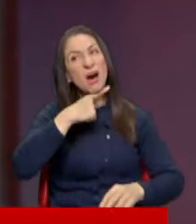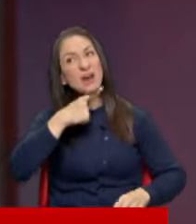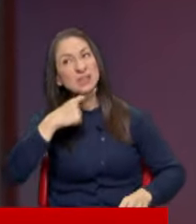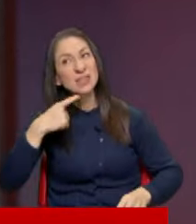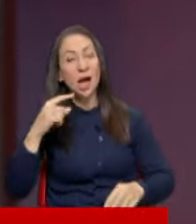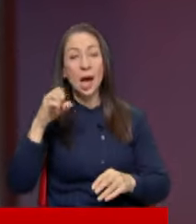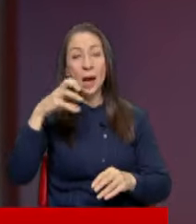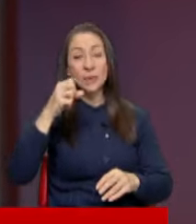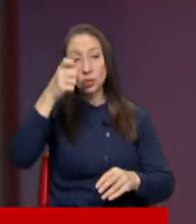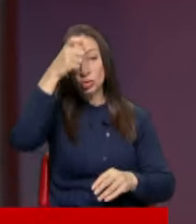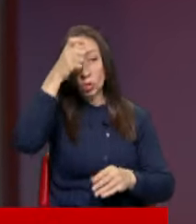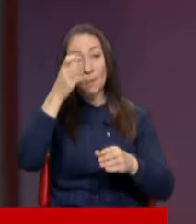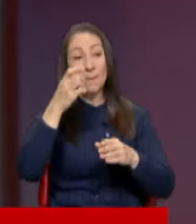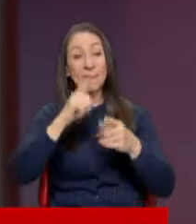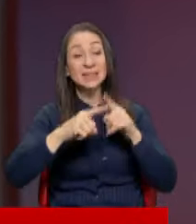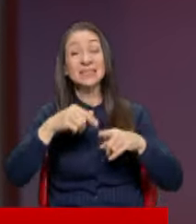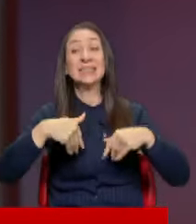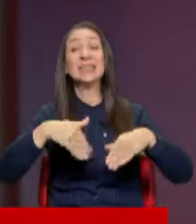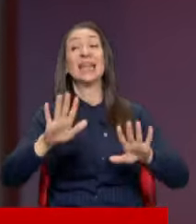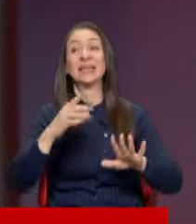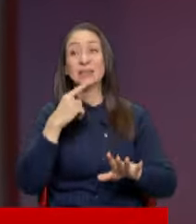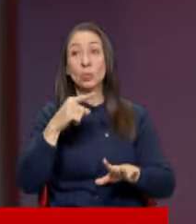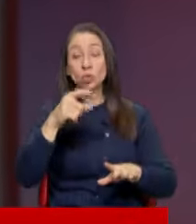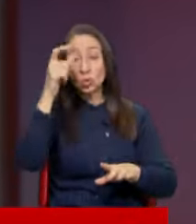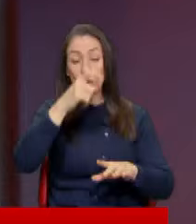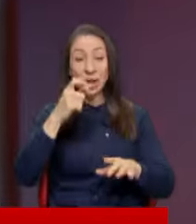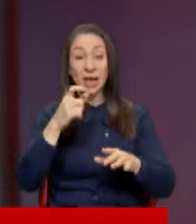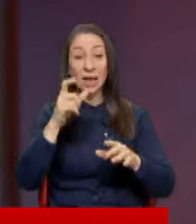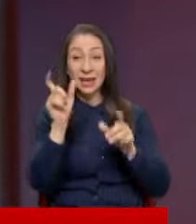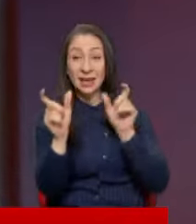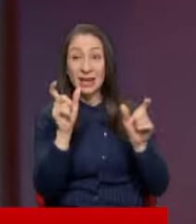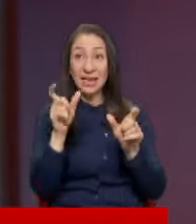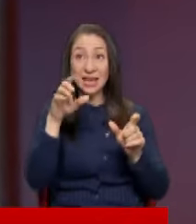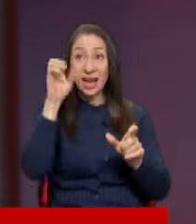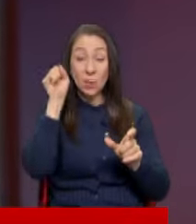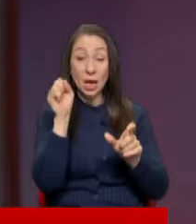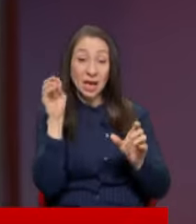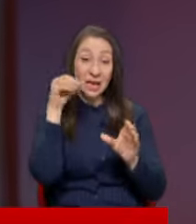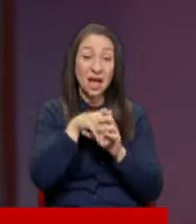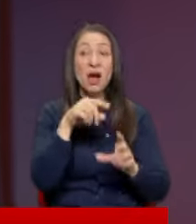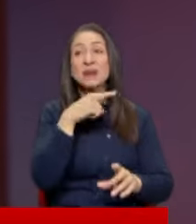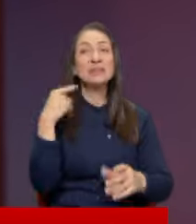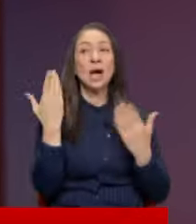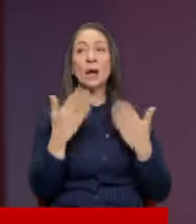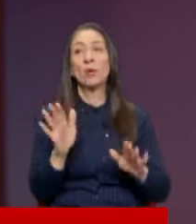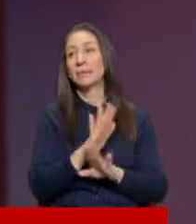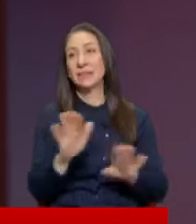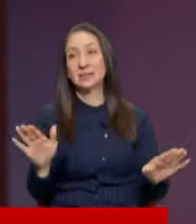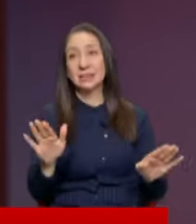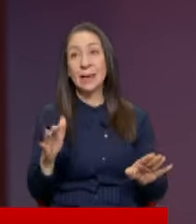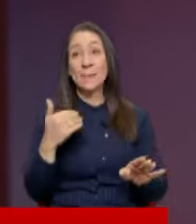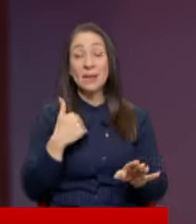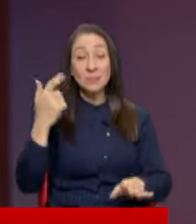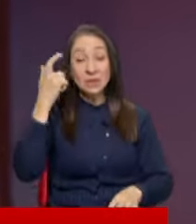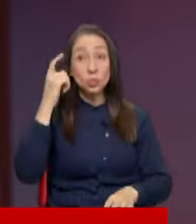AKP Türk Partisi değildir deyip bu ülkede Türkiyeli kavramını oturtmak isteyenleri asla kabul etmez